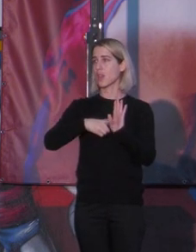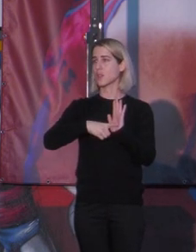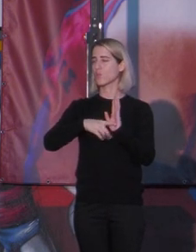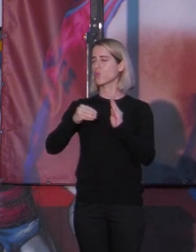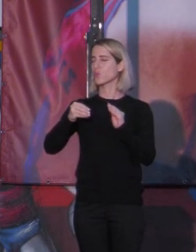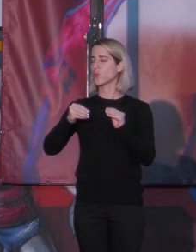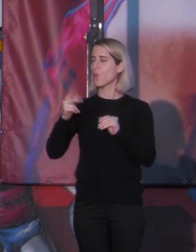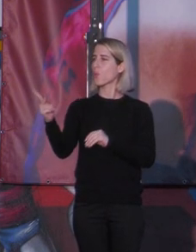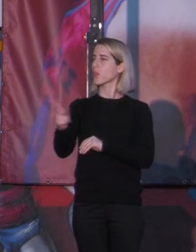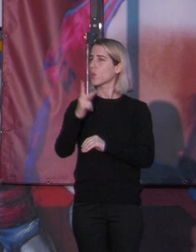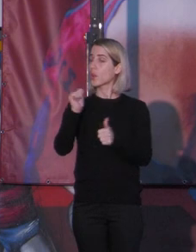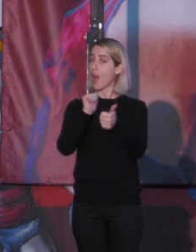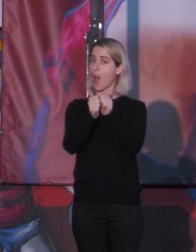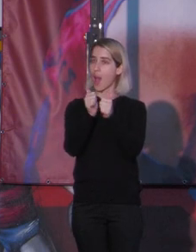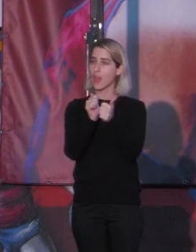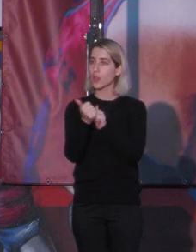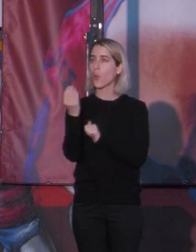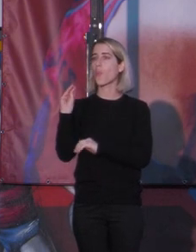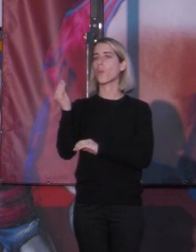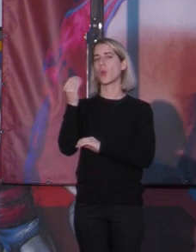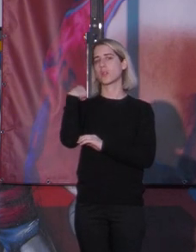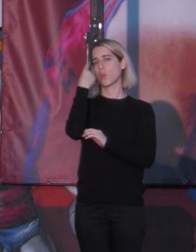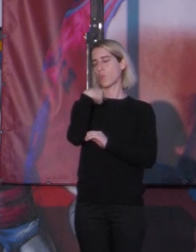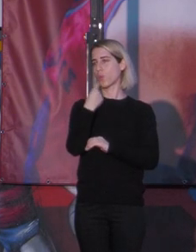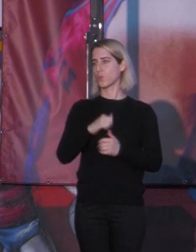κοινωνικό, αθλητικό και πολιτιστικό